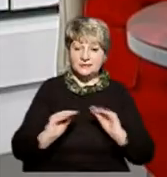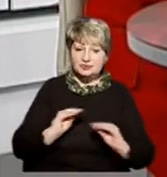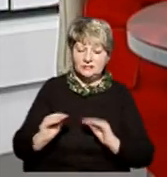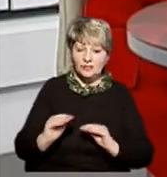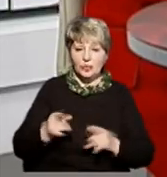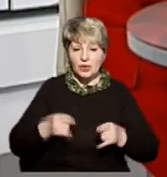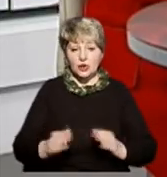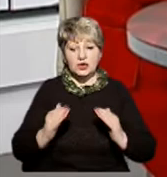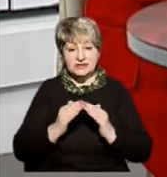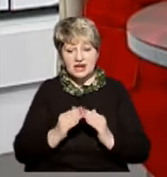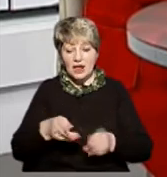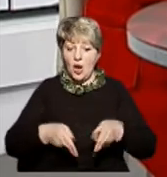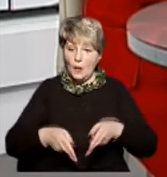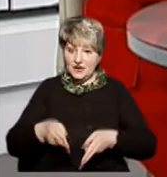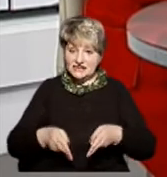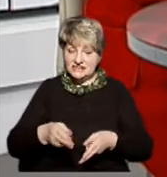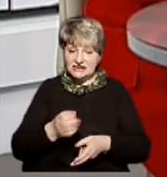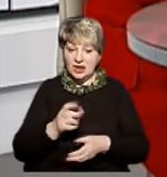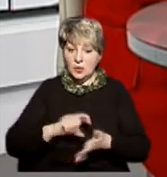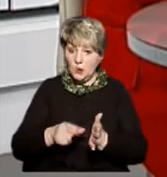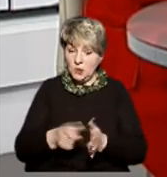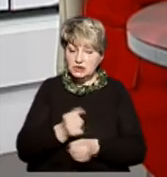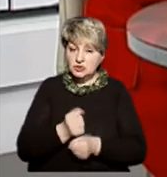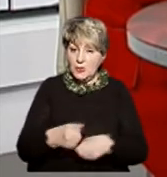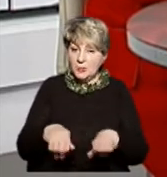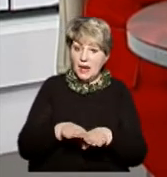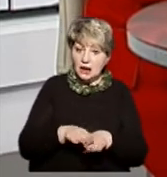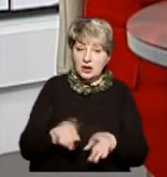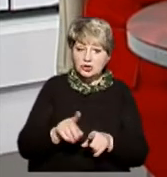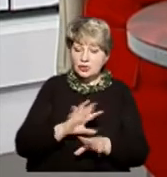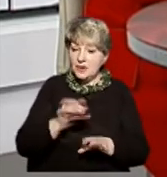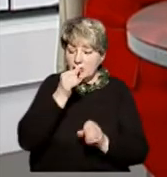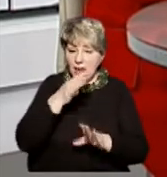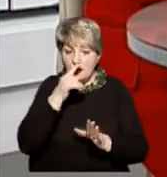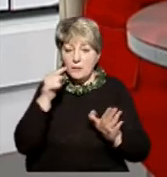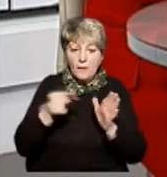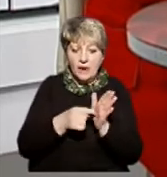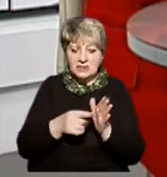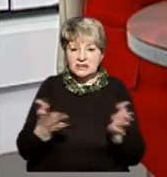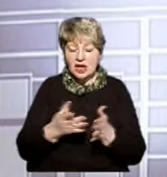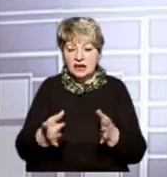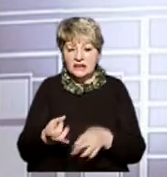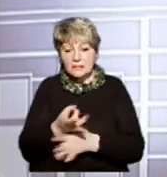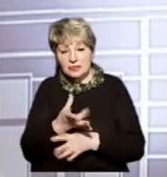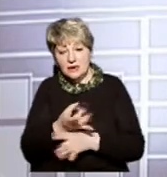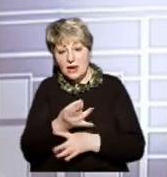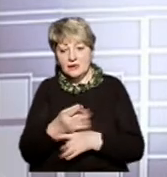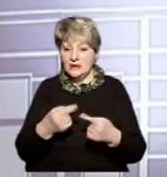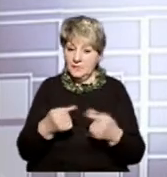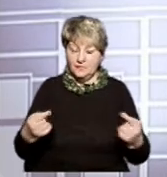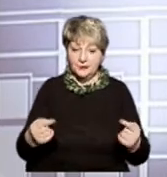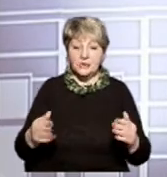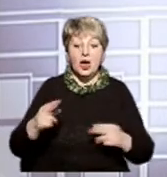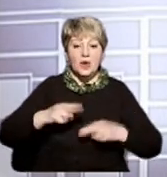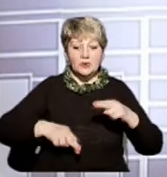пологові зали і операційні так, щоб не досягали туди якісь постріли і так далі. Знову ж таки, будівля так